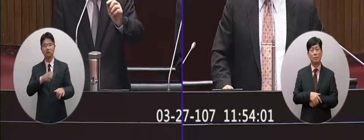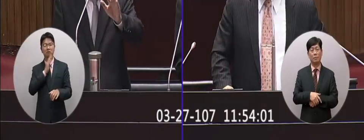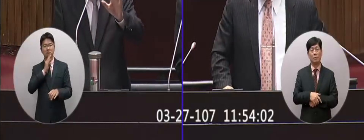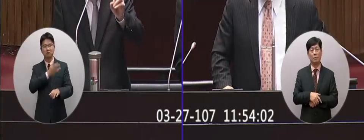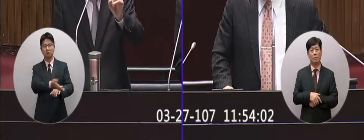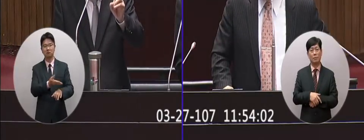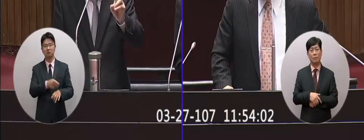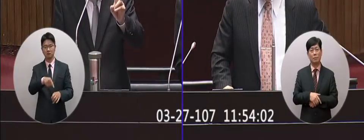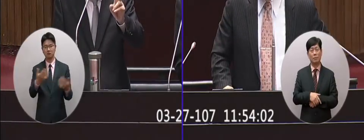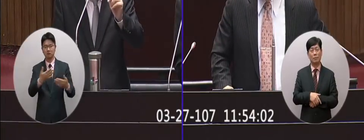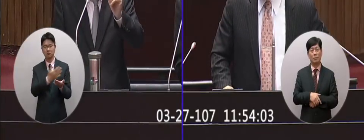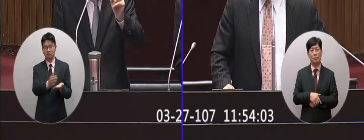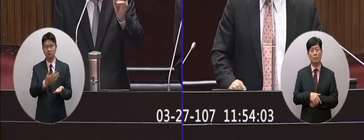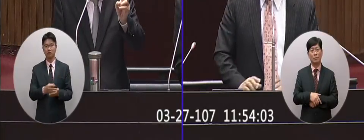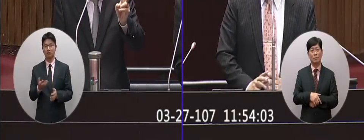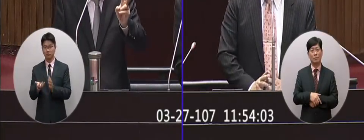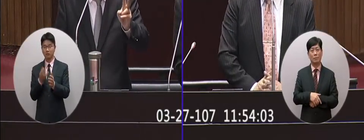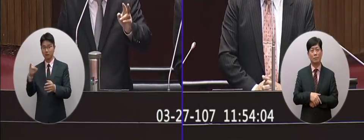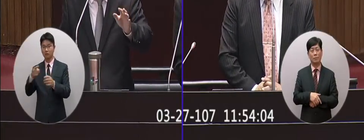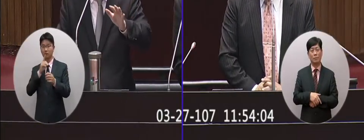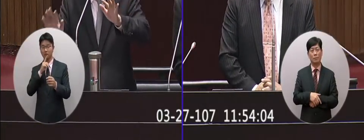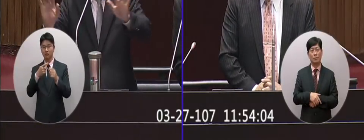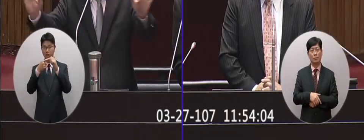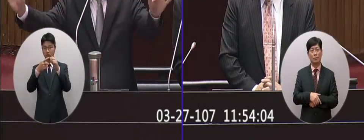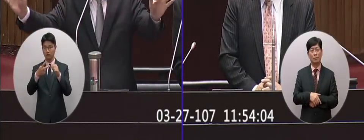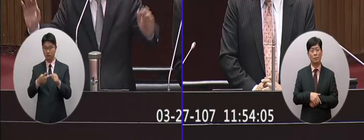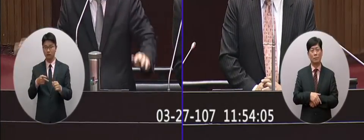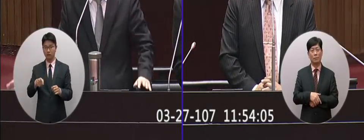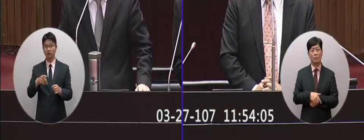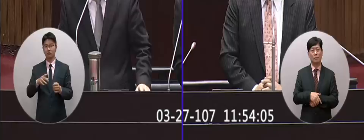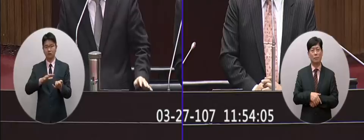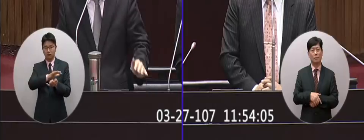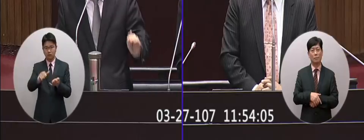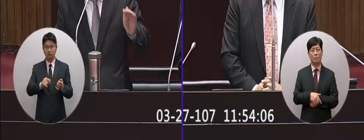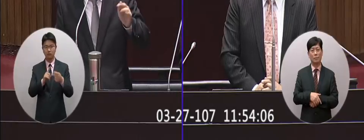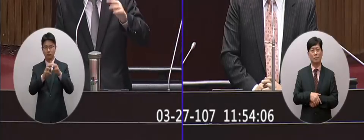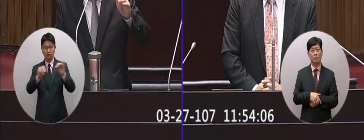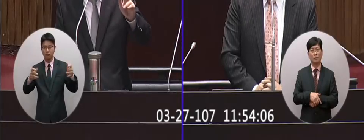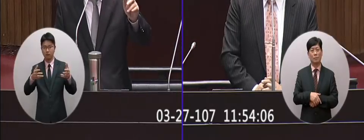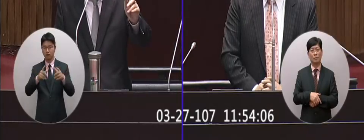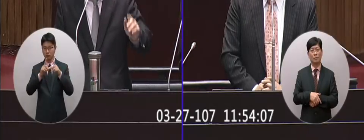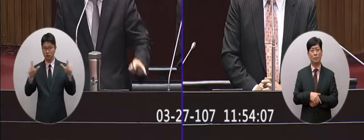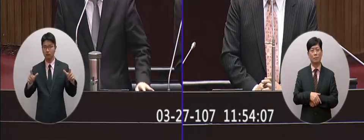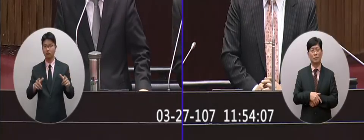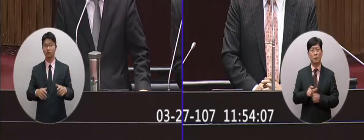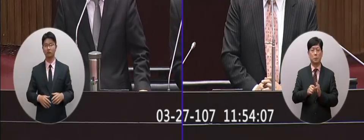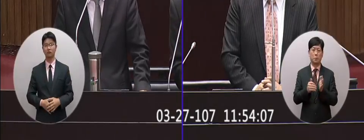外刚刚讲的两样虽然是一层到两层，但是因为全国的面积很大，